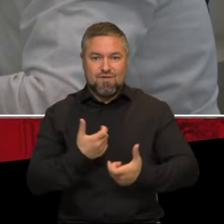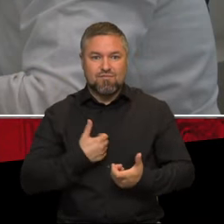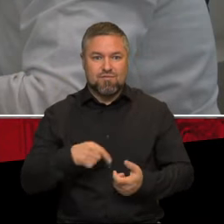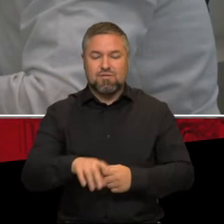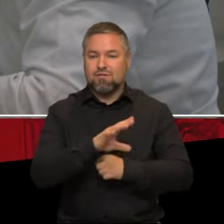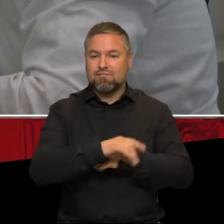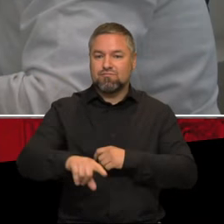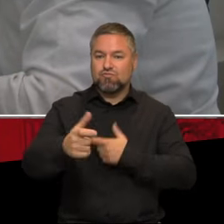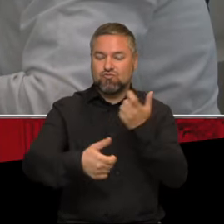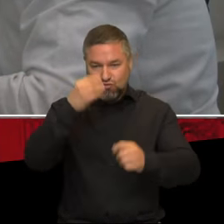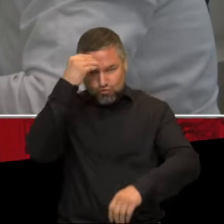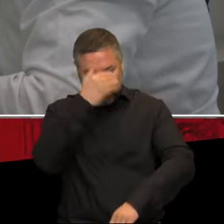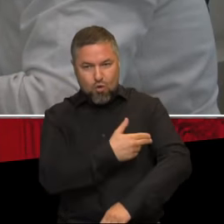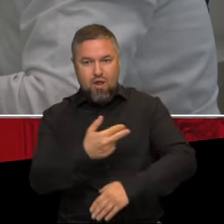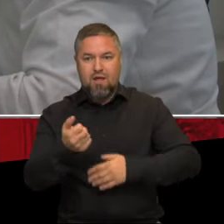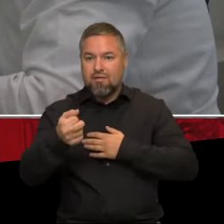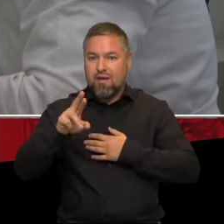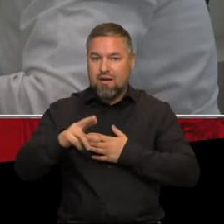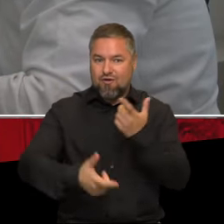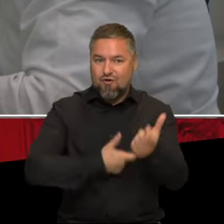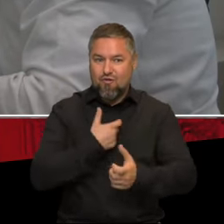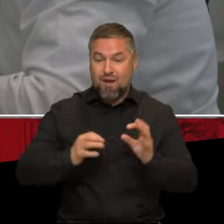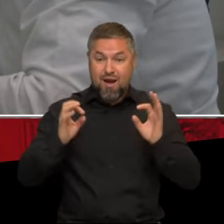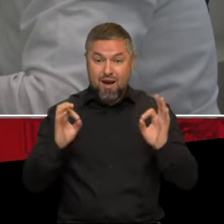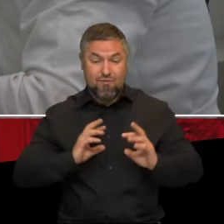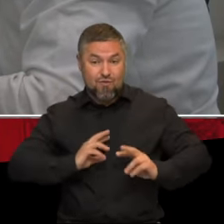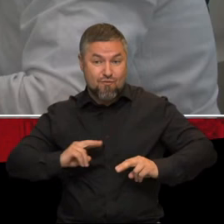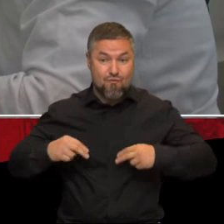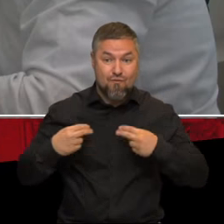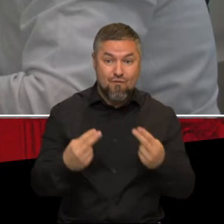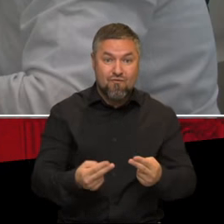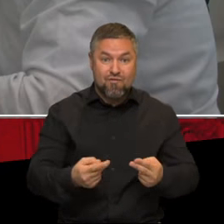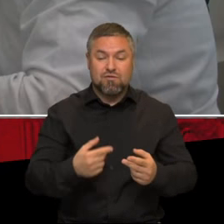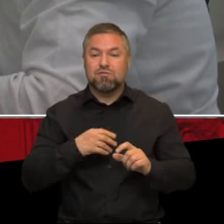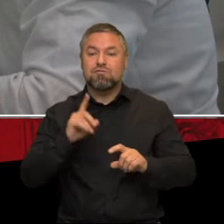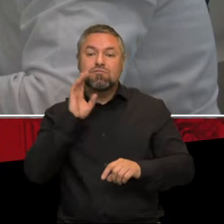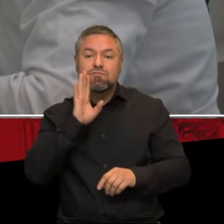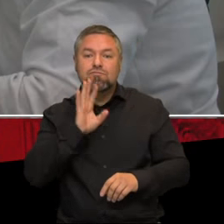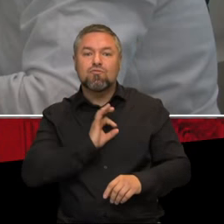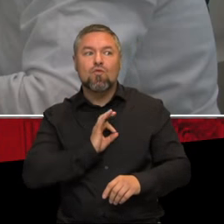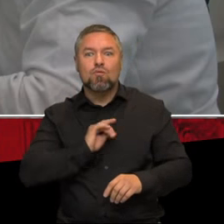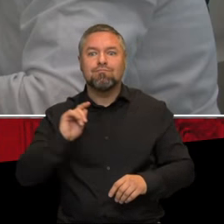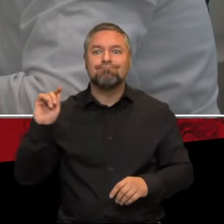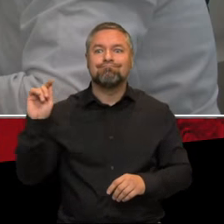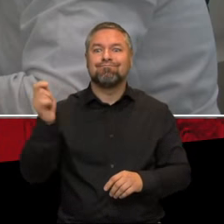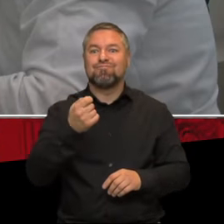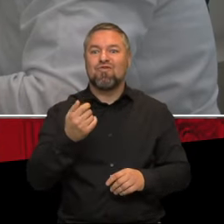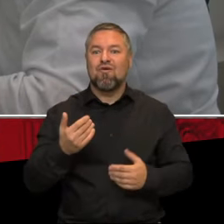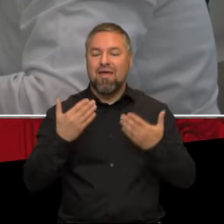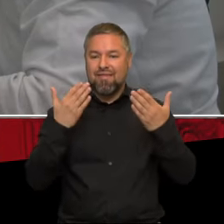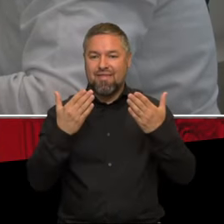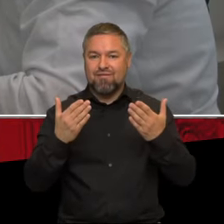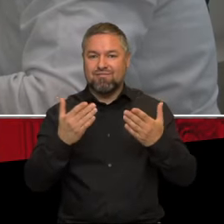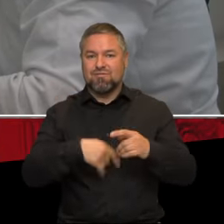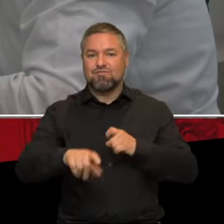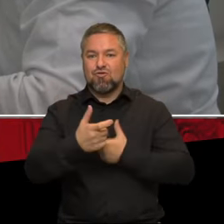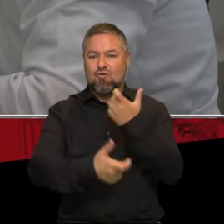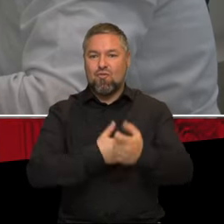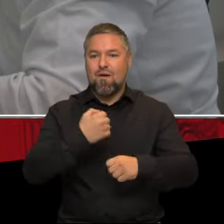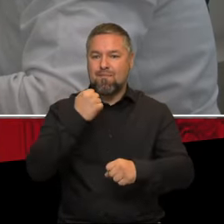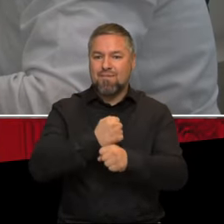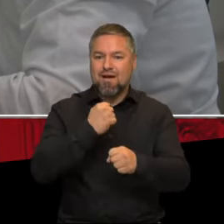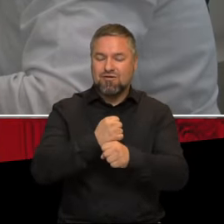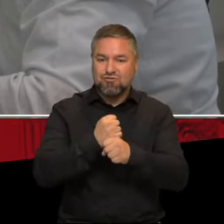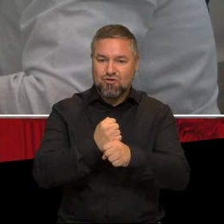na interdyscyplinarnej szkole doktorskiej. Wróciłem, powiedzmy, do korzeni swojej przygody z nauką, czyli do pracowni